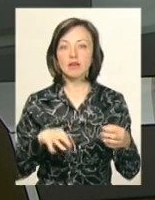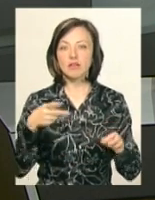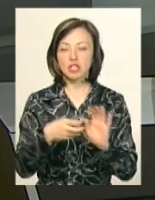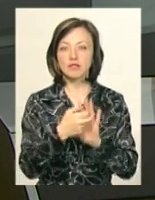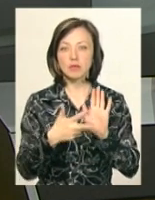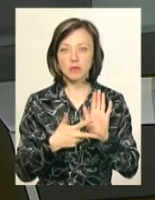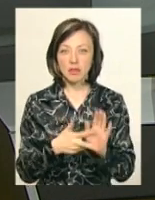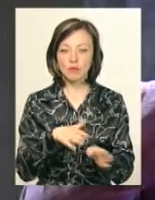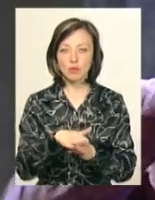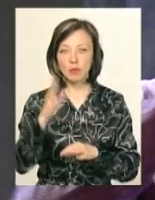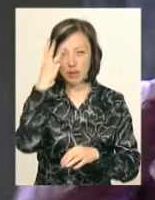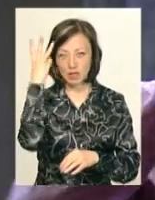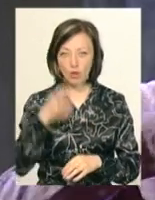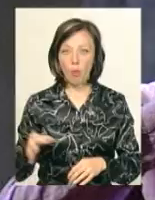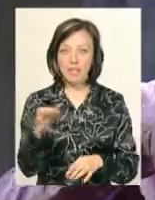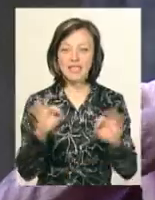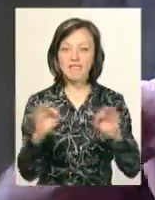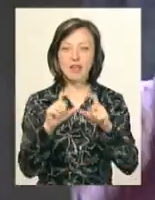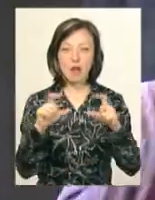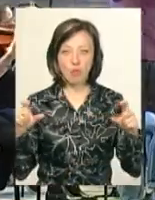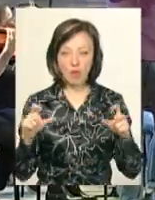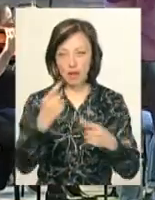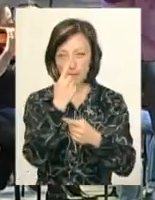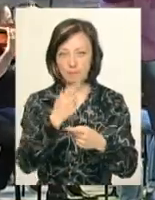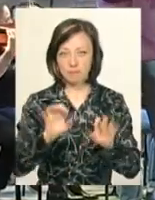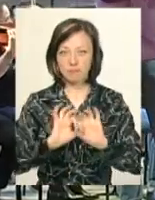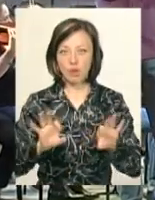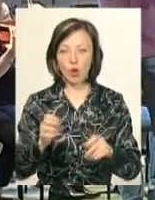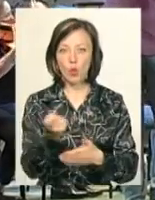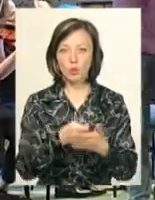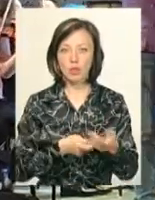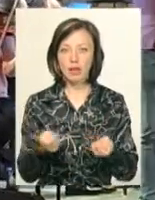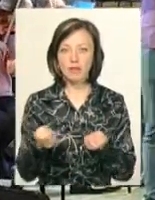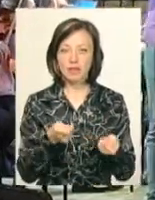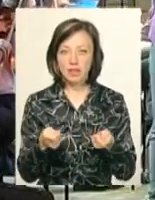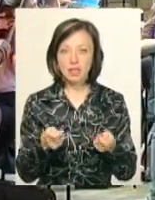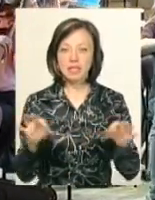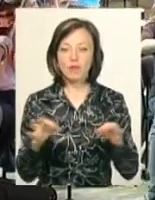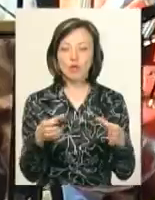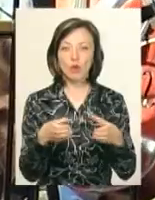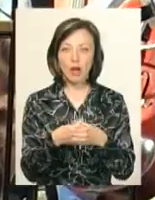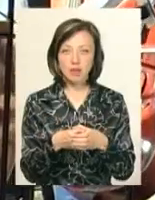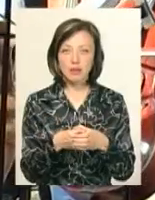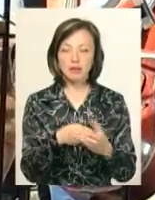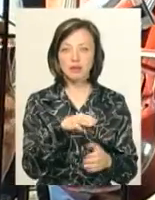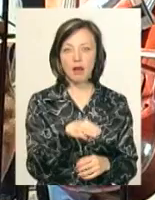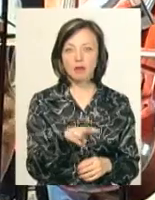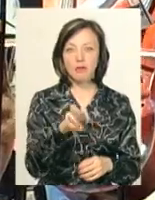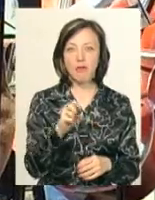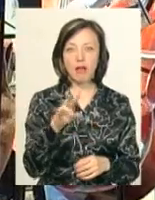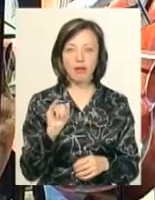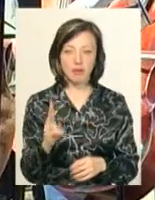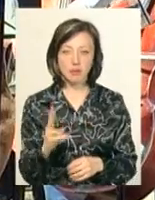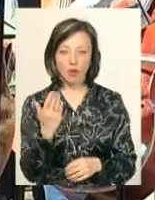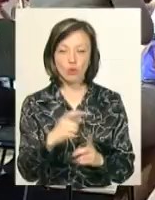ProArt-2018» відбудеться у Хмельницькій обласній філармонії. Про це розповів художній керівник Академічного симфонічного оркестру Тарас Малик. За його